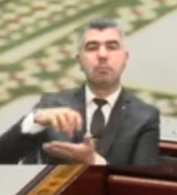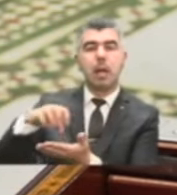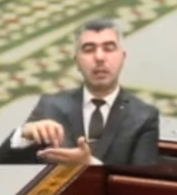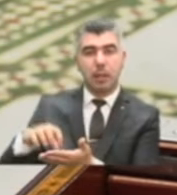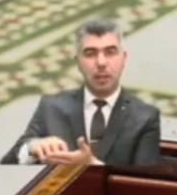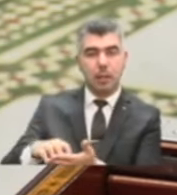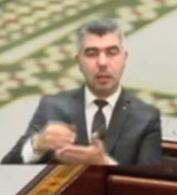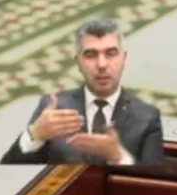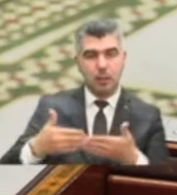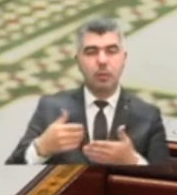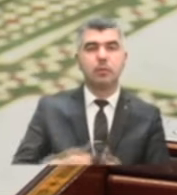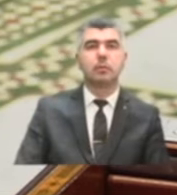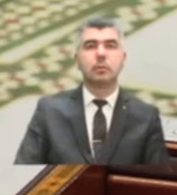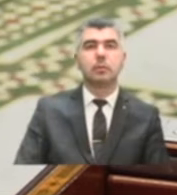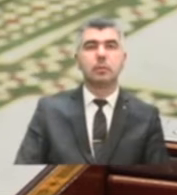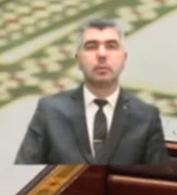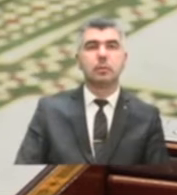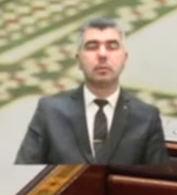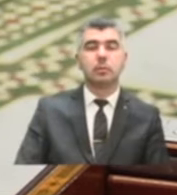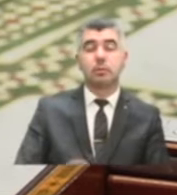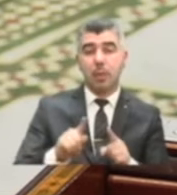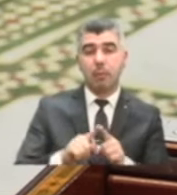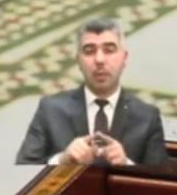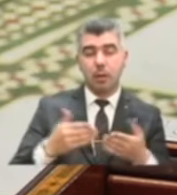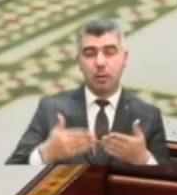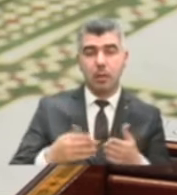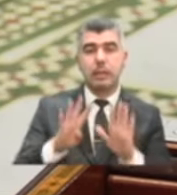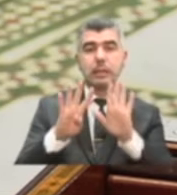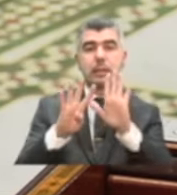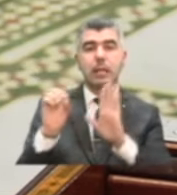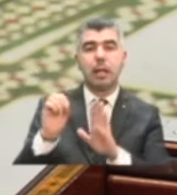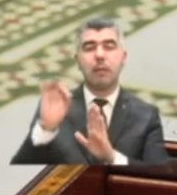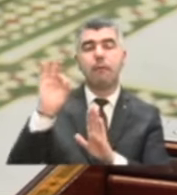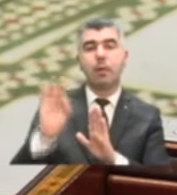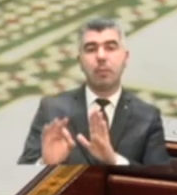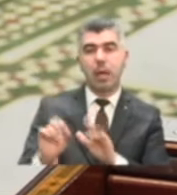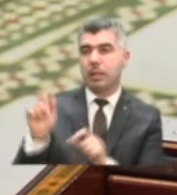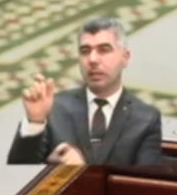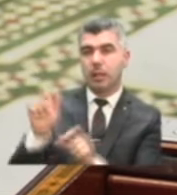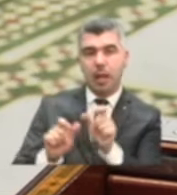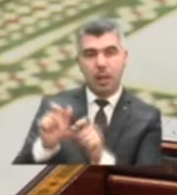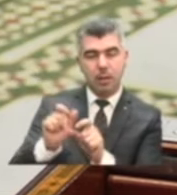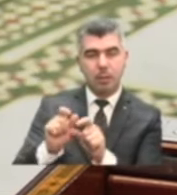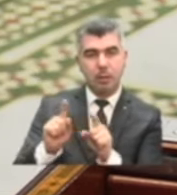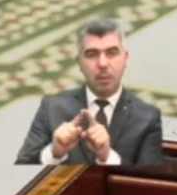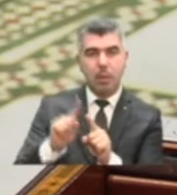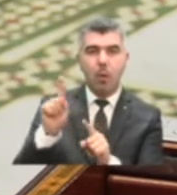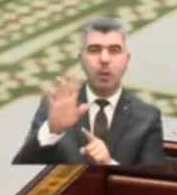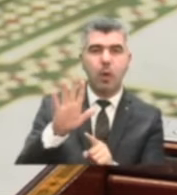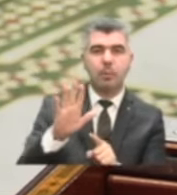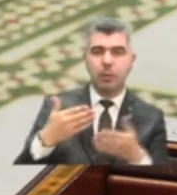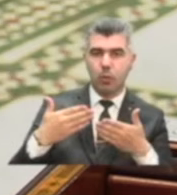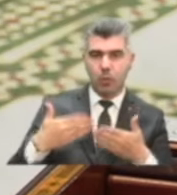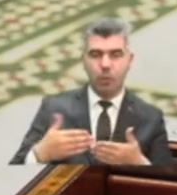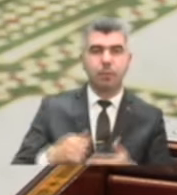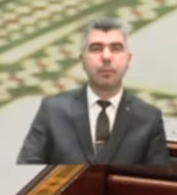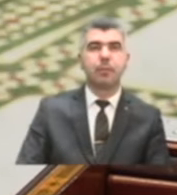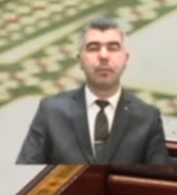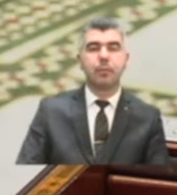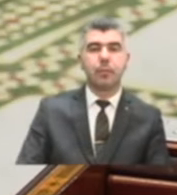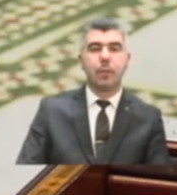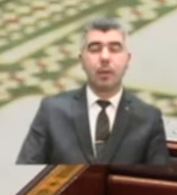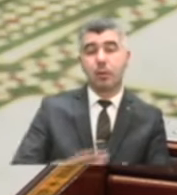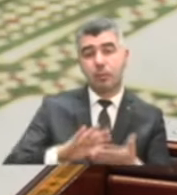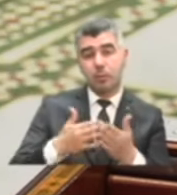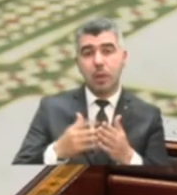اللي مرتبطة اليوم، ونوفروا الخدمة لتقريبا 90% ديال الساكنة بدل 51% اليوم. الاستثمارات